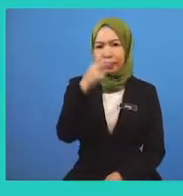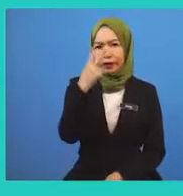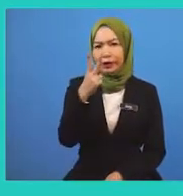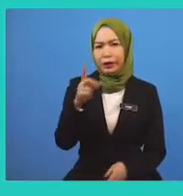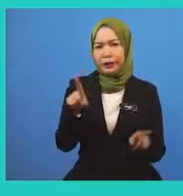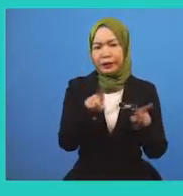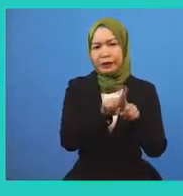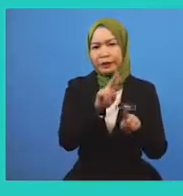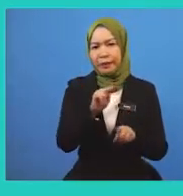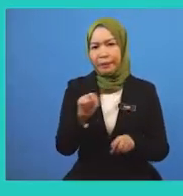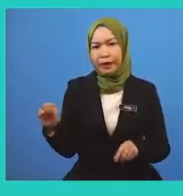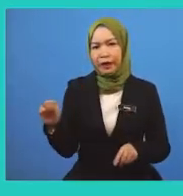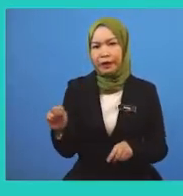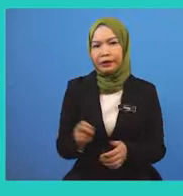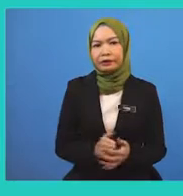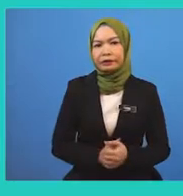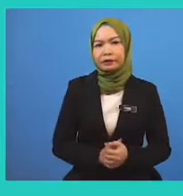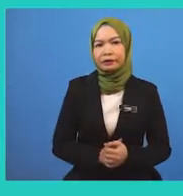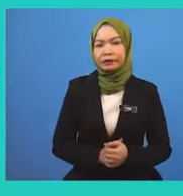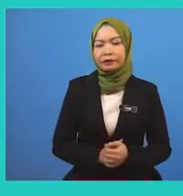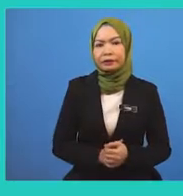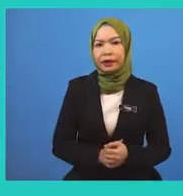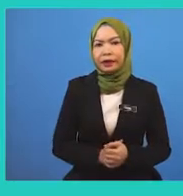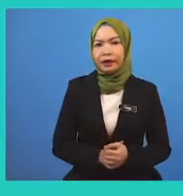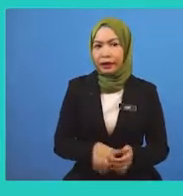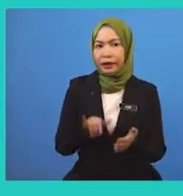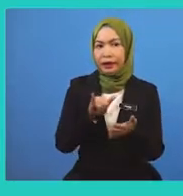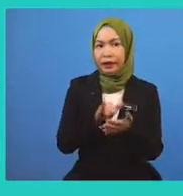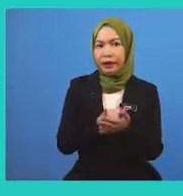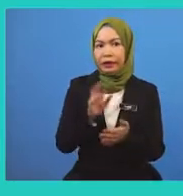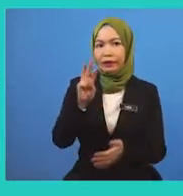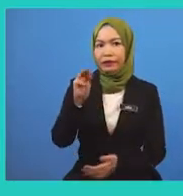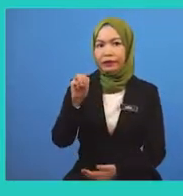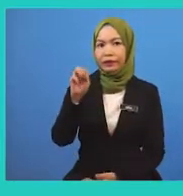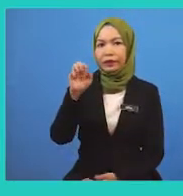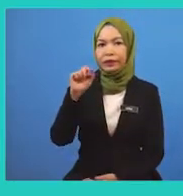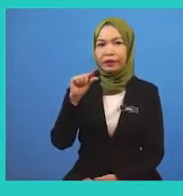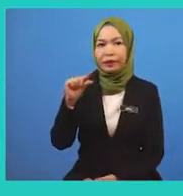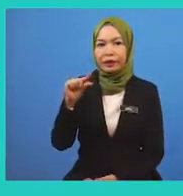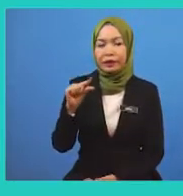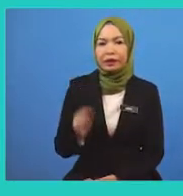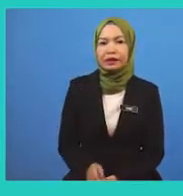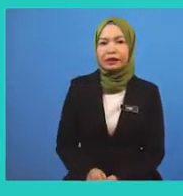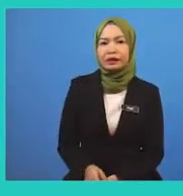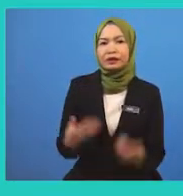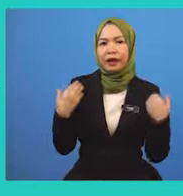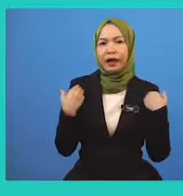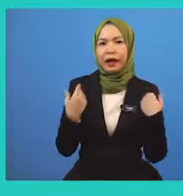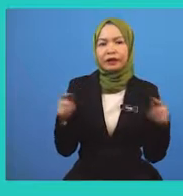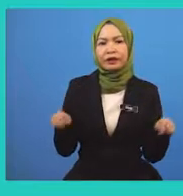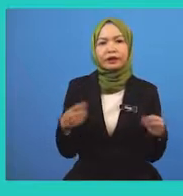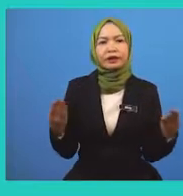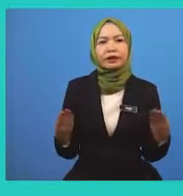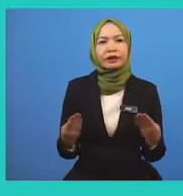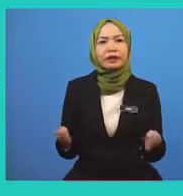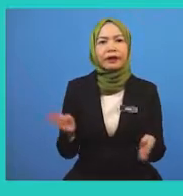ini juga turut disertakan, iaitu magnesium bertindak balas dengan asid hidroklorik